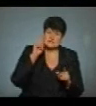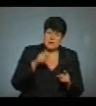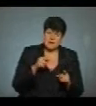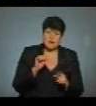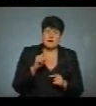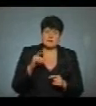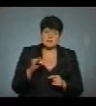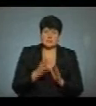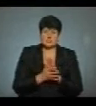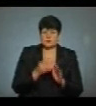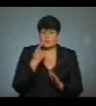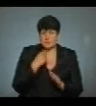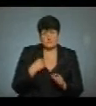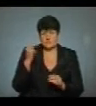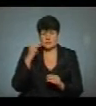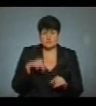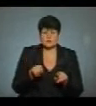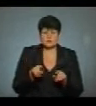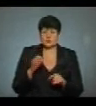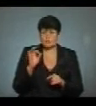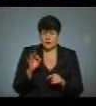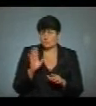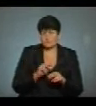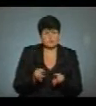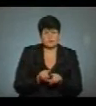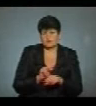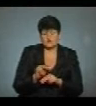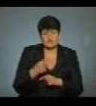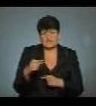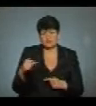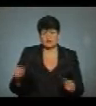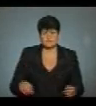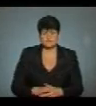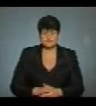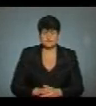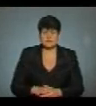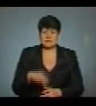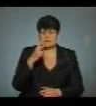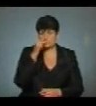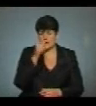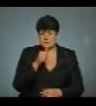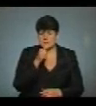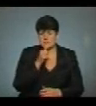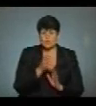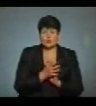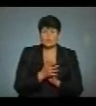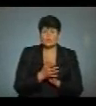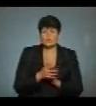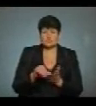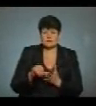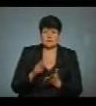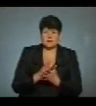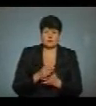ази жестової мови. Я вчила з нуля і буду точно так само вчити інших. За 2 місяці учасники курсів мають